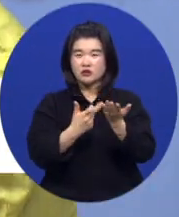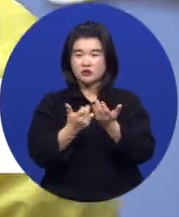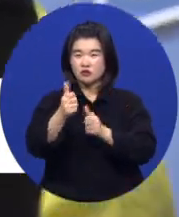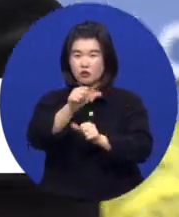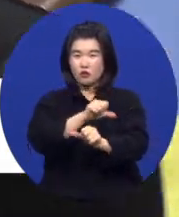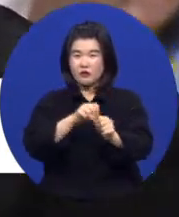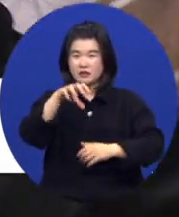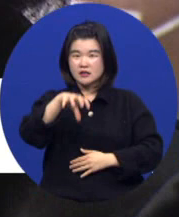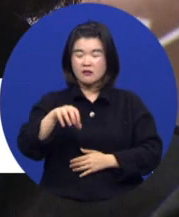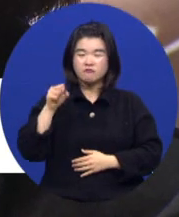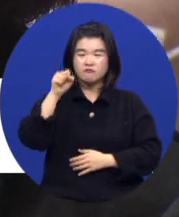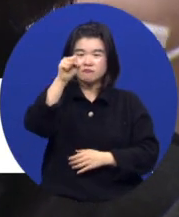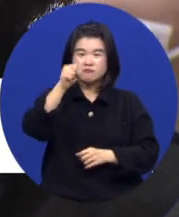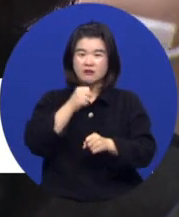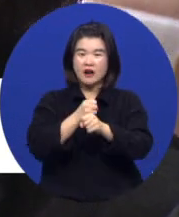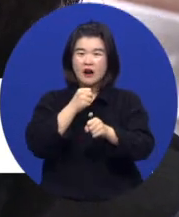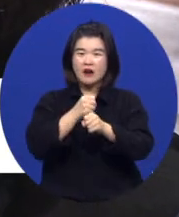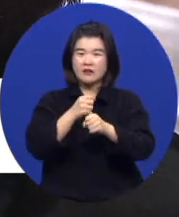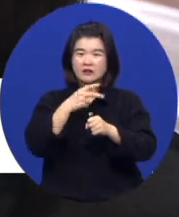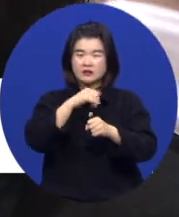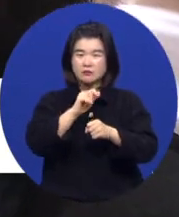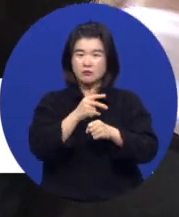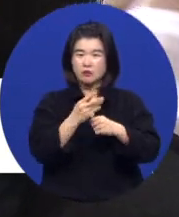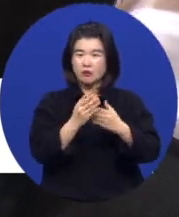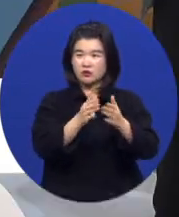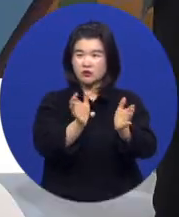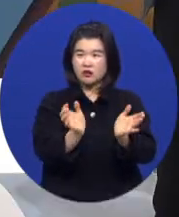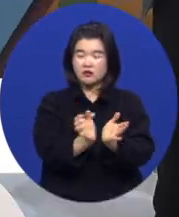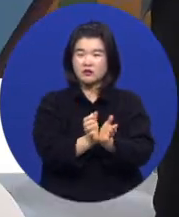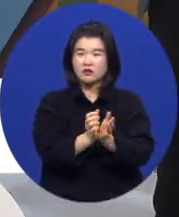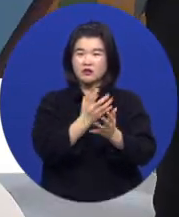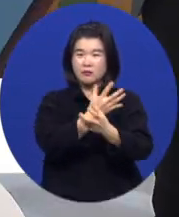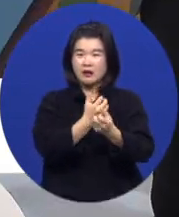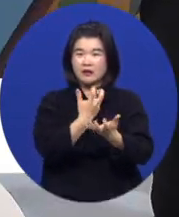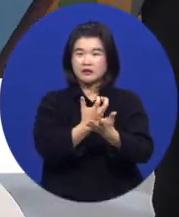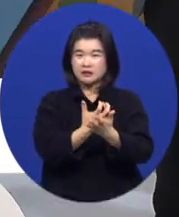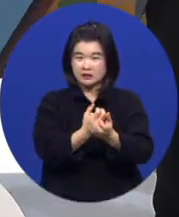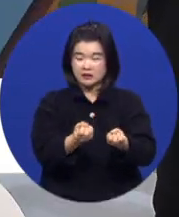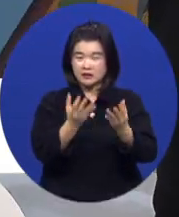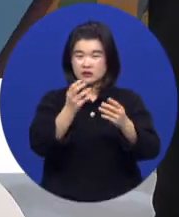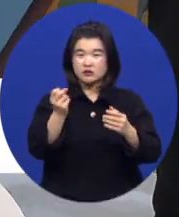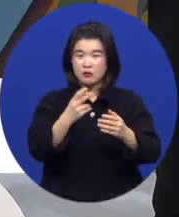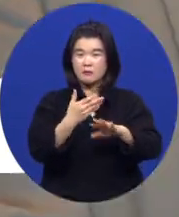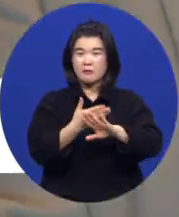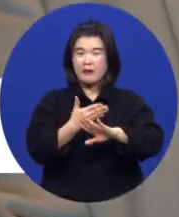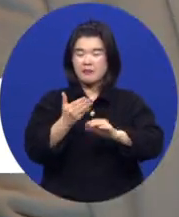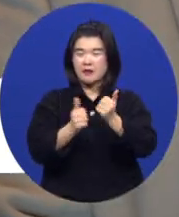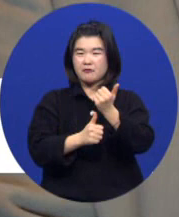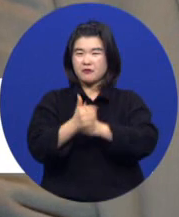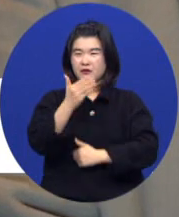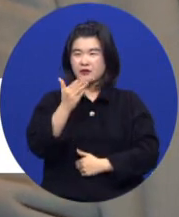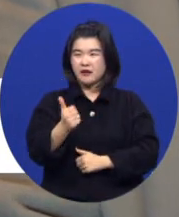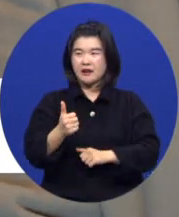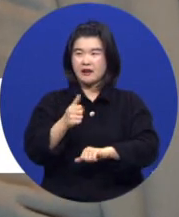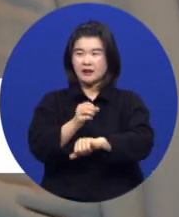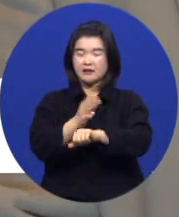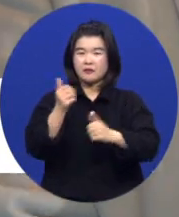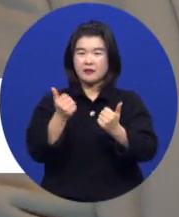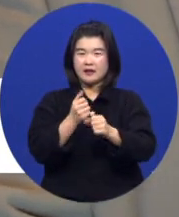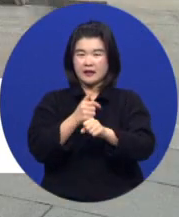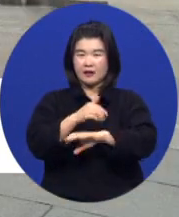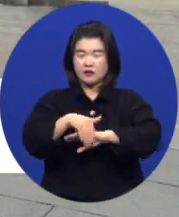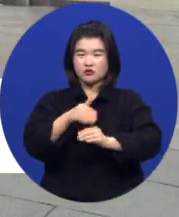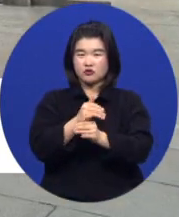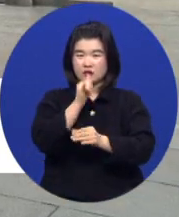에서 유세를 갖고 진보단체 정책 협약 식과 j 공항 반대 대책이 간담회를 가질 예정입니다